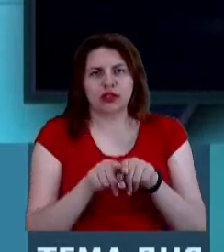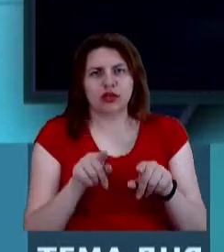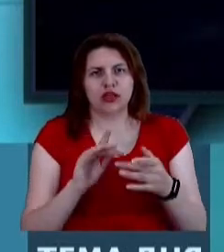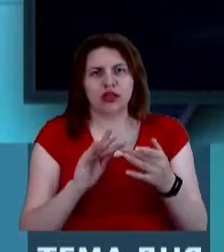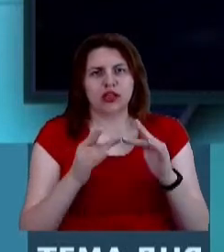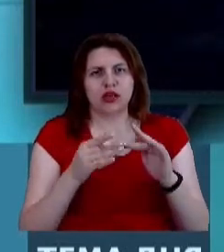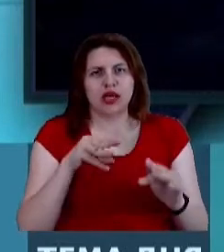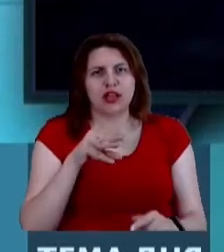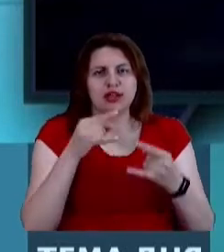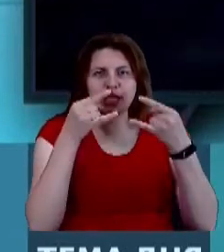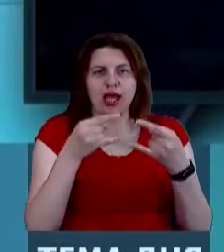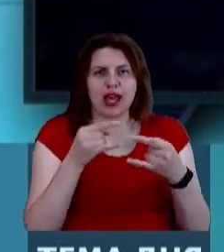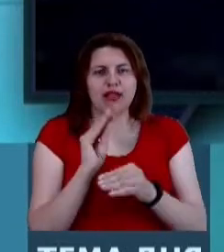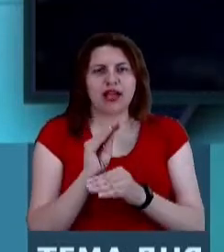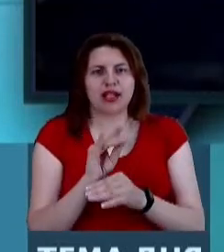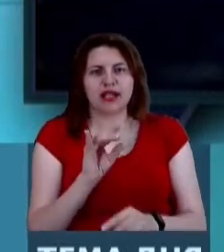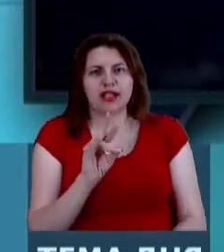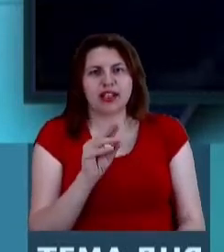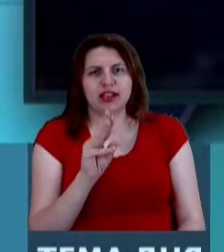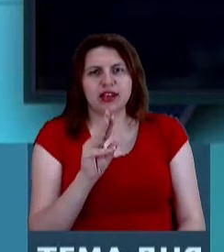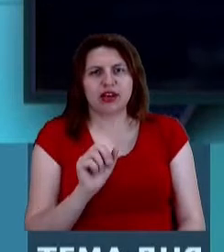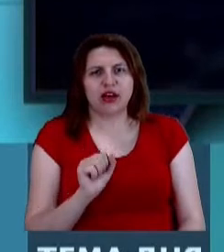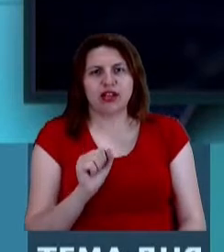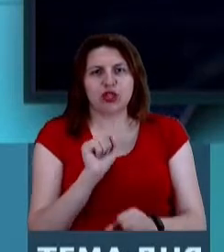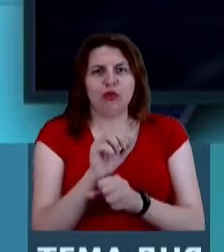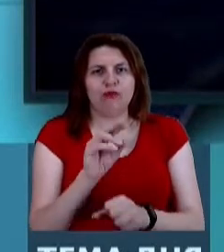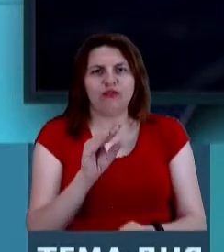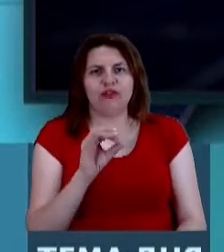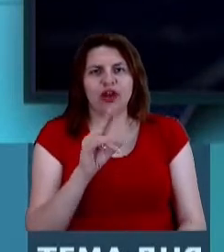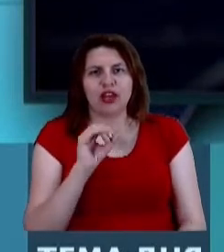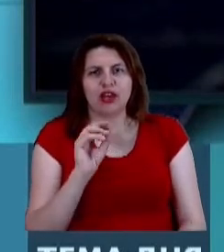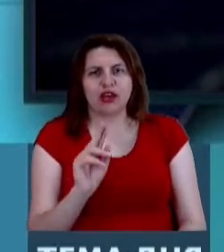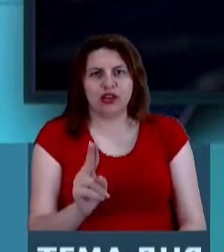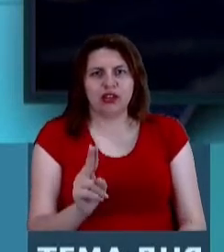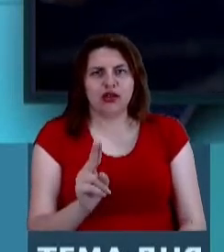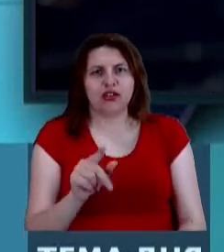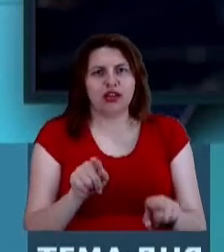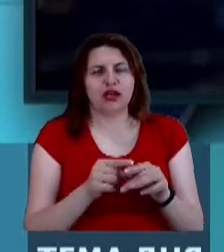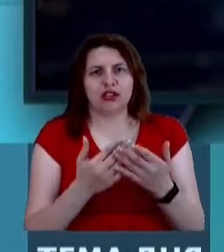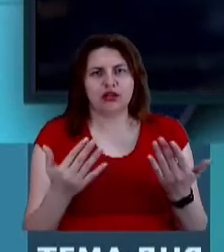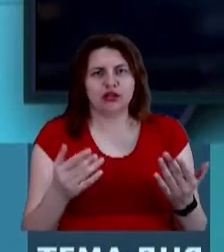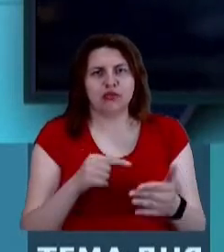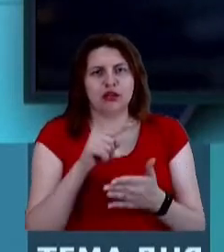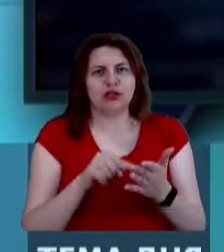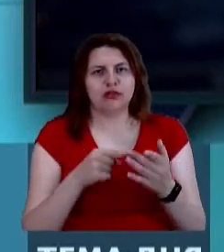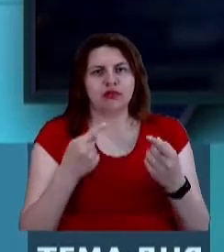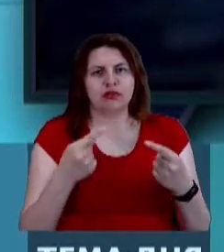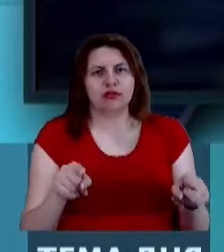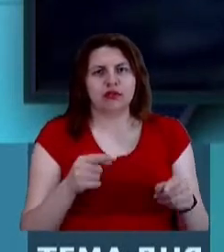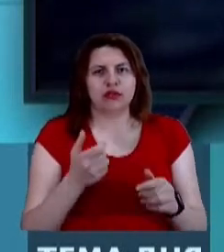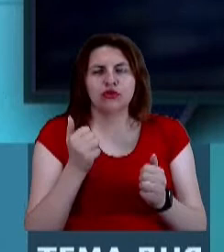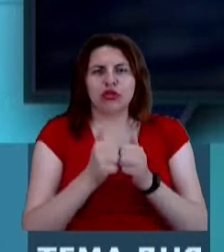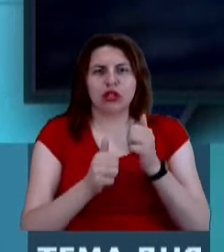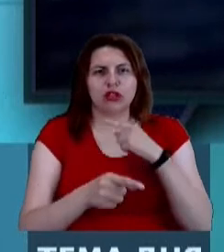до «Стопфейк», таке інше. Але питання в іншому. Ми дуже часто говоримо про те, що Російська Федерація